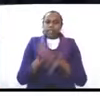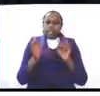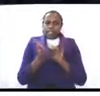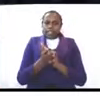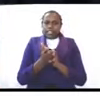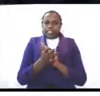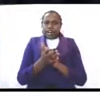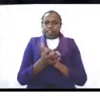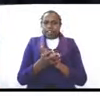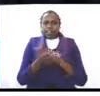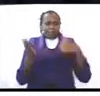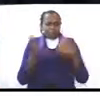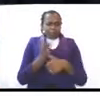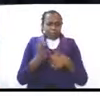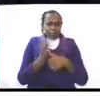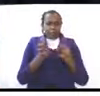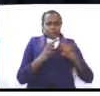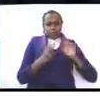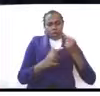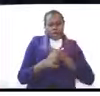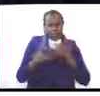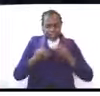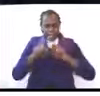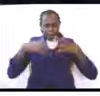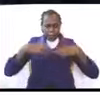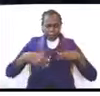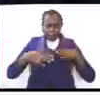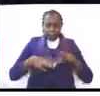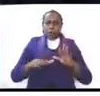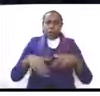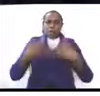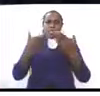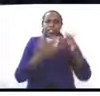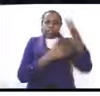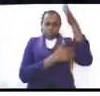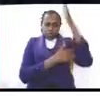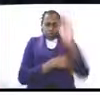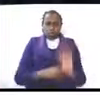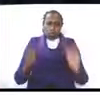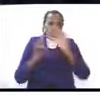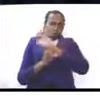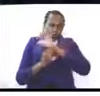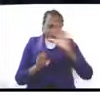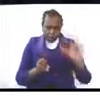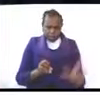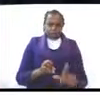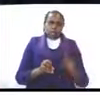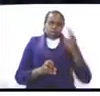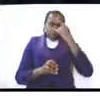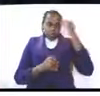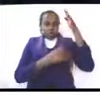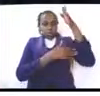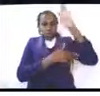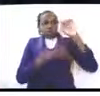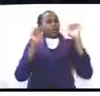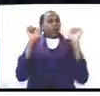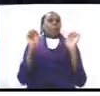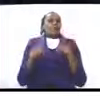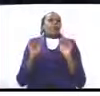umekuwa kizungumkuti kwetu kama watu, twakuletea asubuhi ya leo. Manake we Mungu